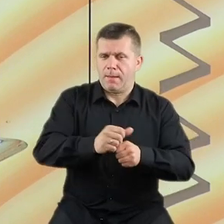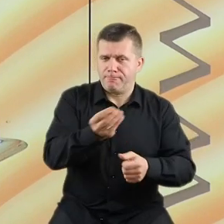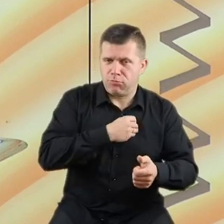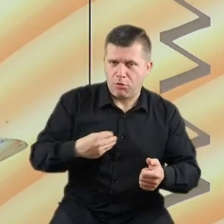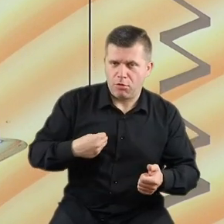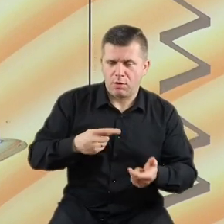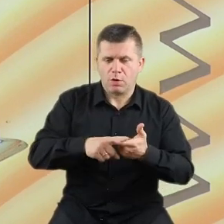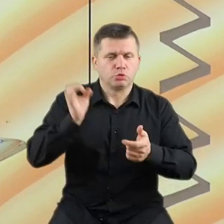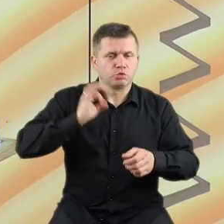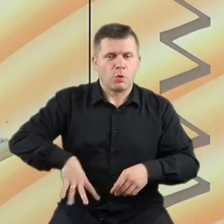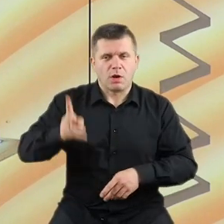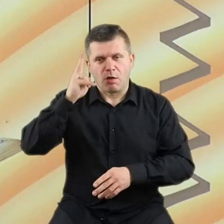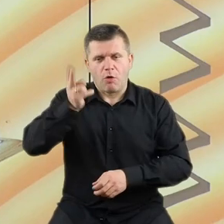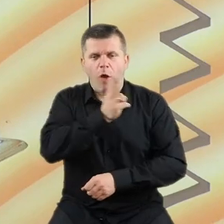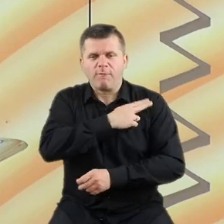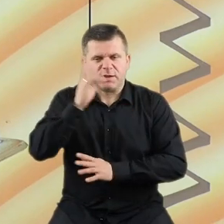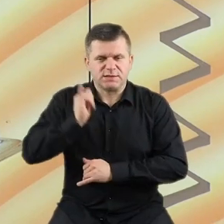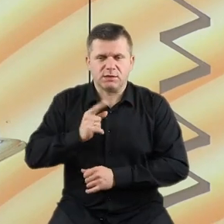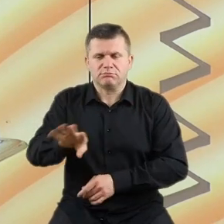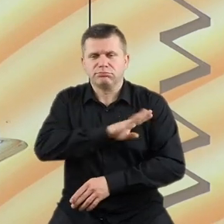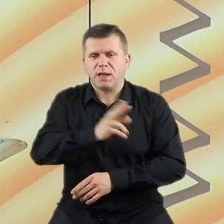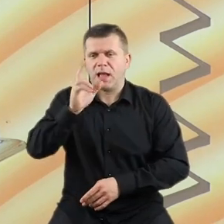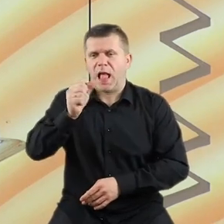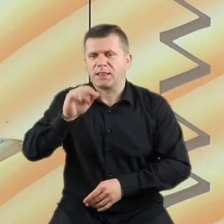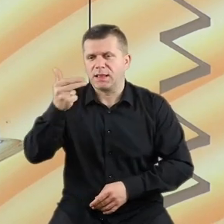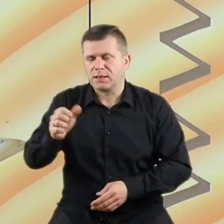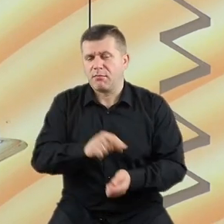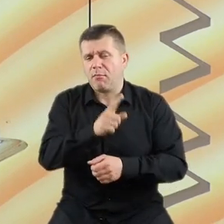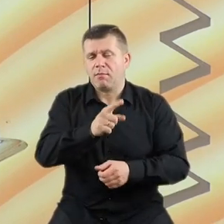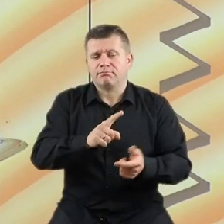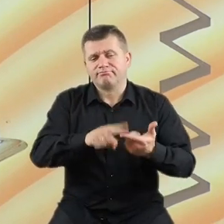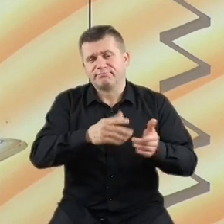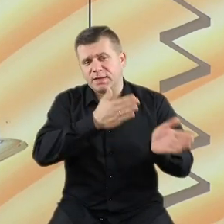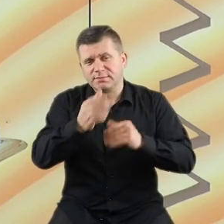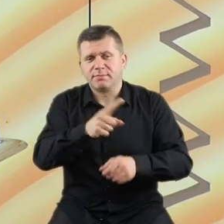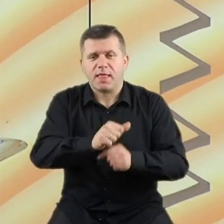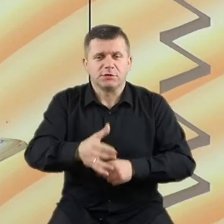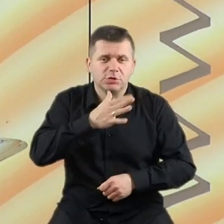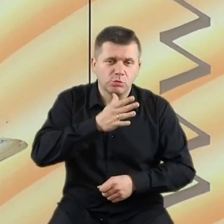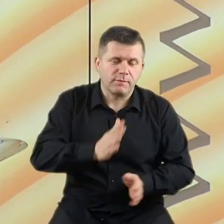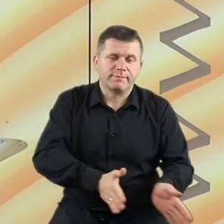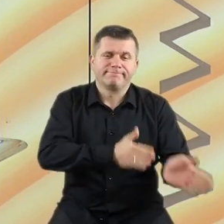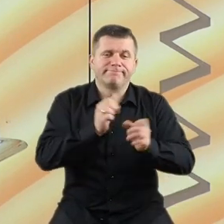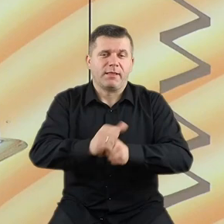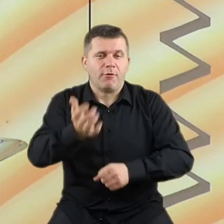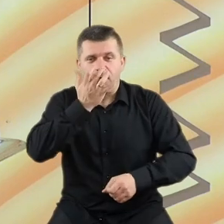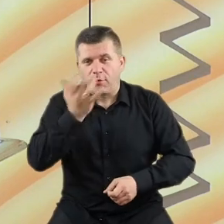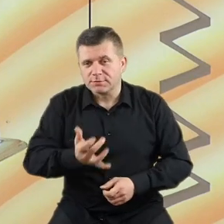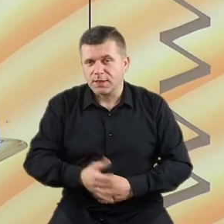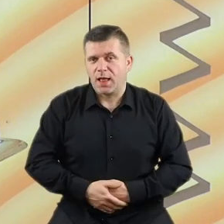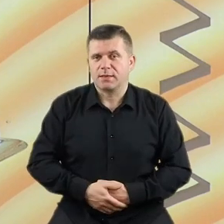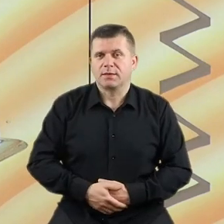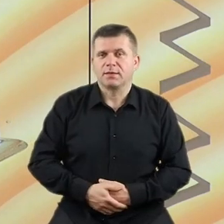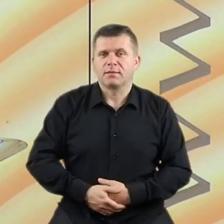Polką, córką oficera, który zginął w Katyniu, raz jest Żydówką, raz jest Rosjanką.